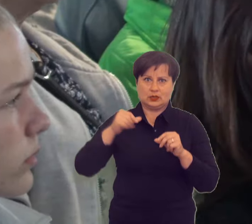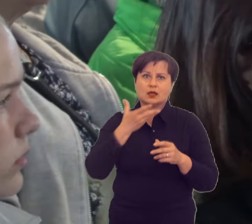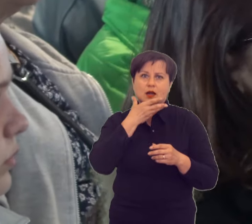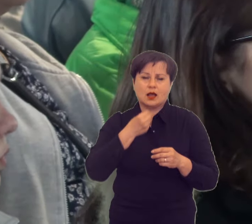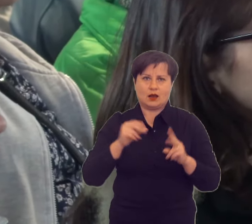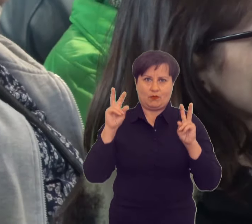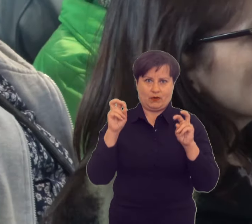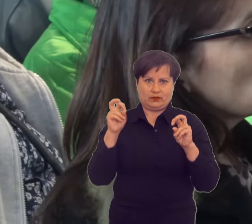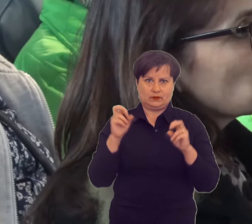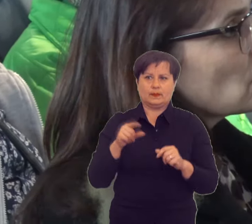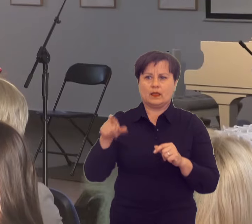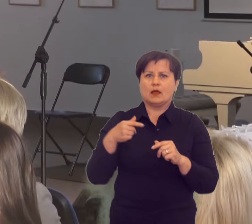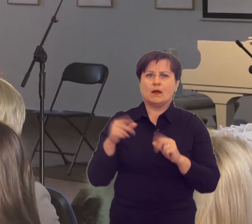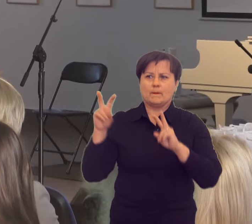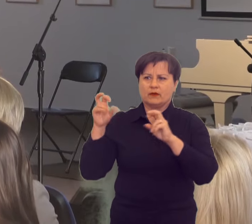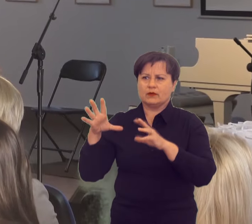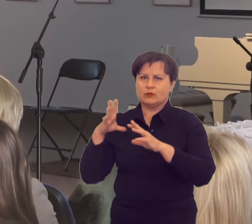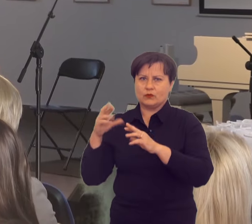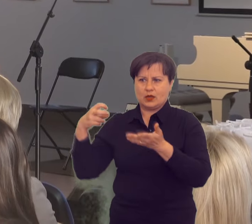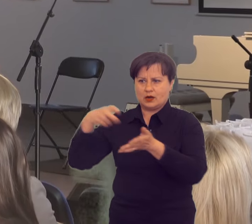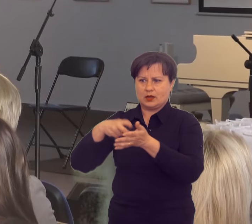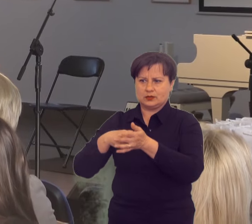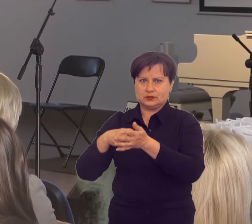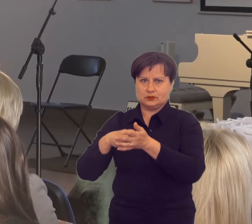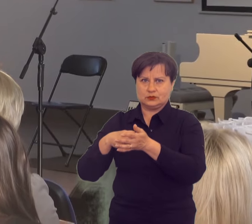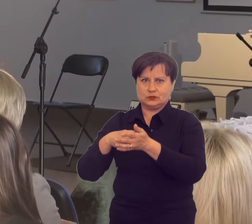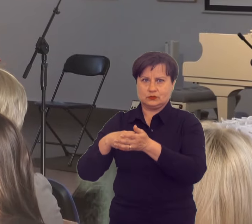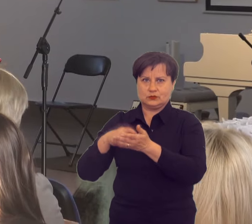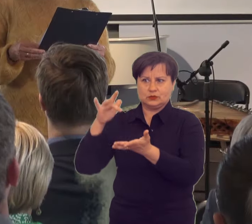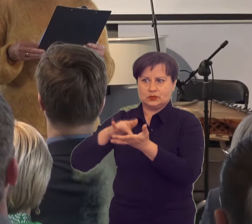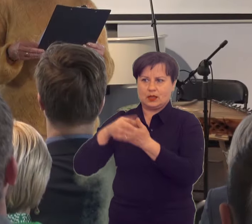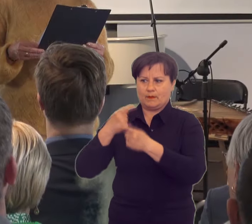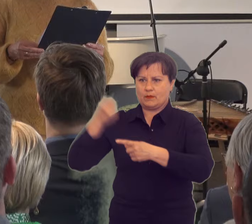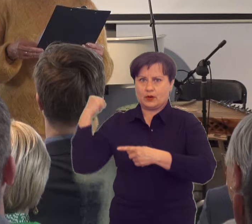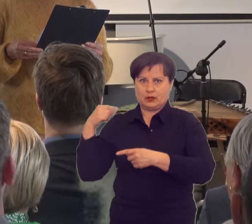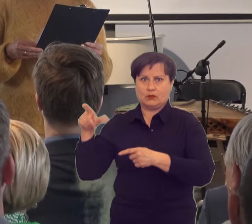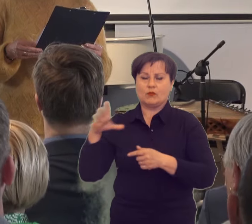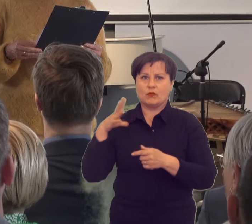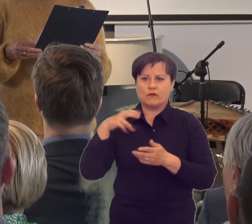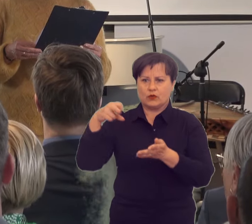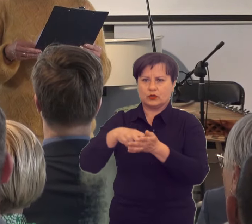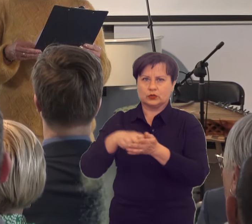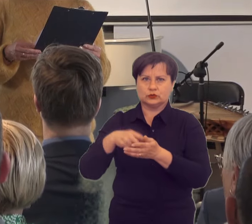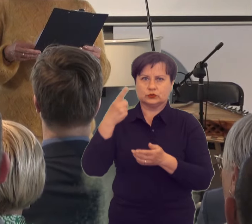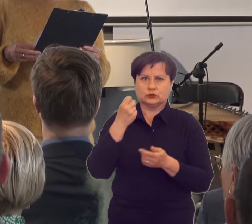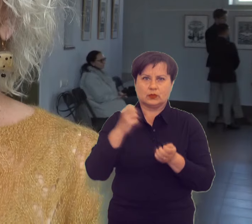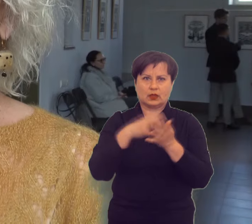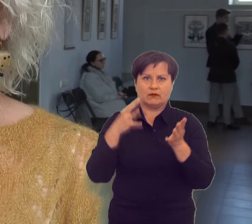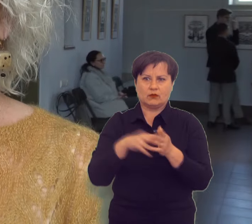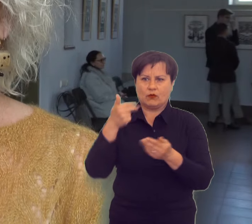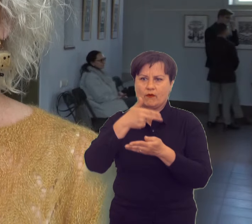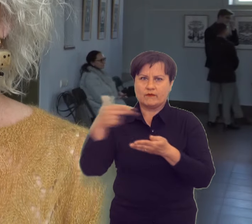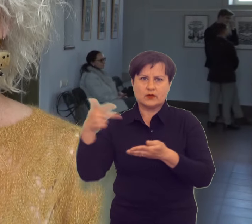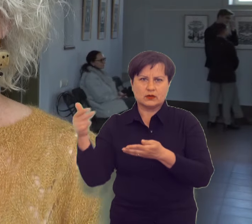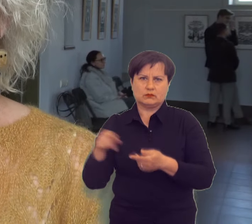metais registruotų registrų centre pavadinimų. Iš viso buvo registruota 119 įmonių, bet vis